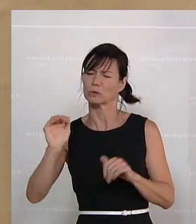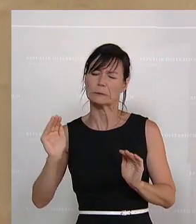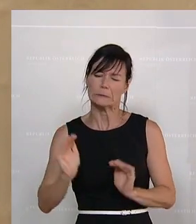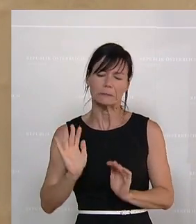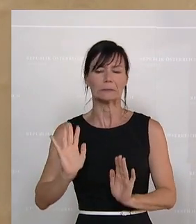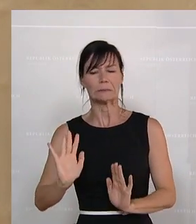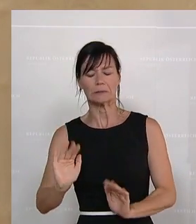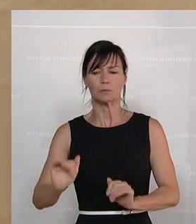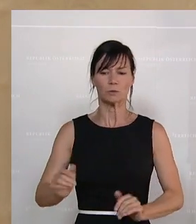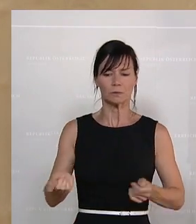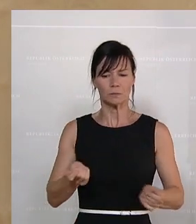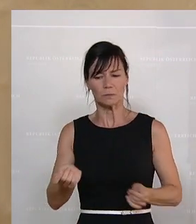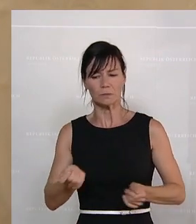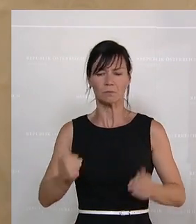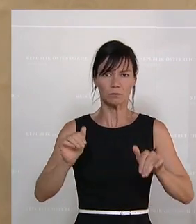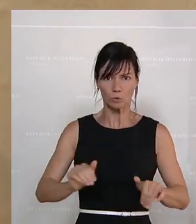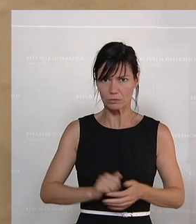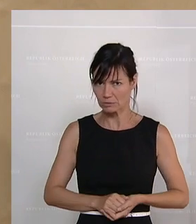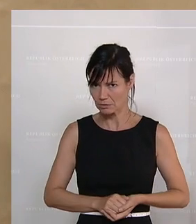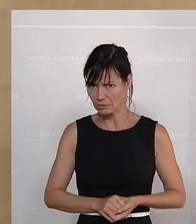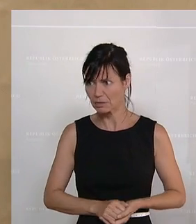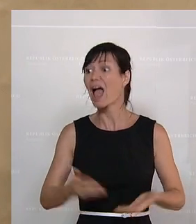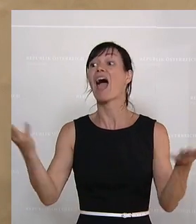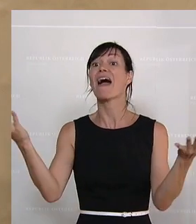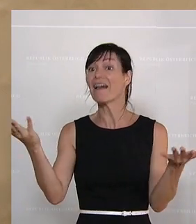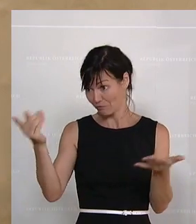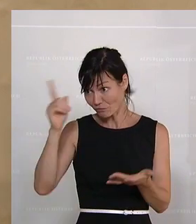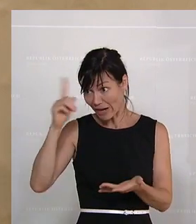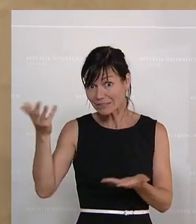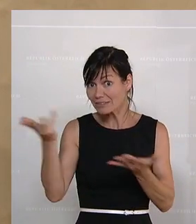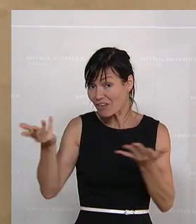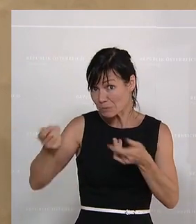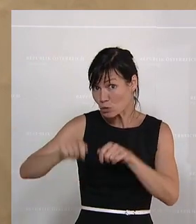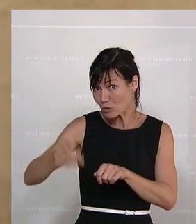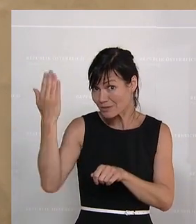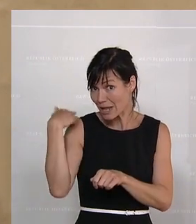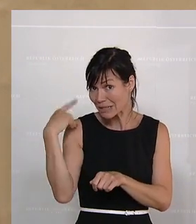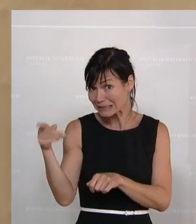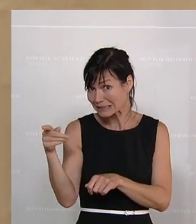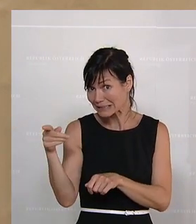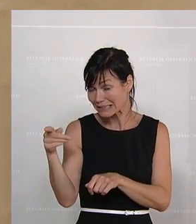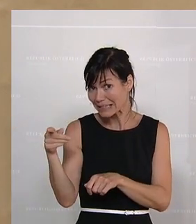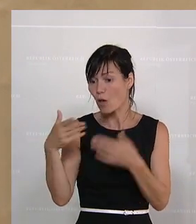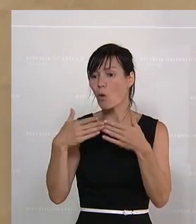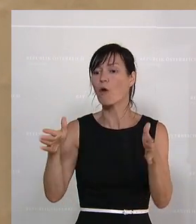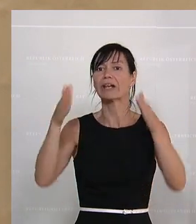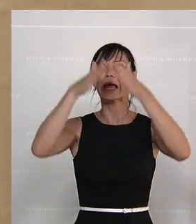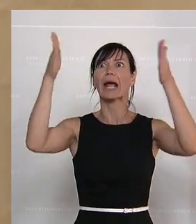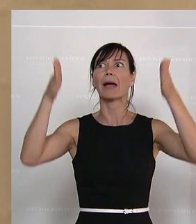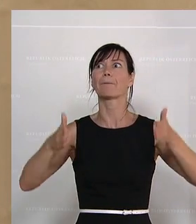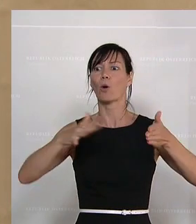dass im griff zu klären wisst ihr was damals beschlossen worden ist in den öffentlichen gebäuden